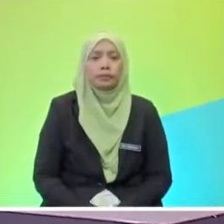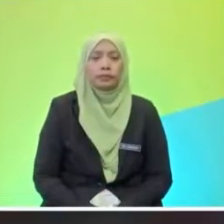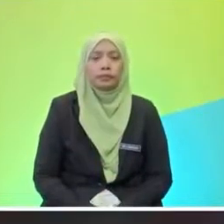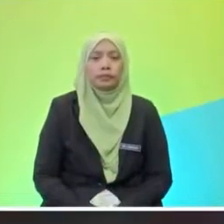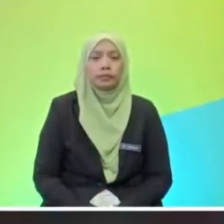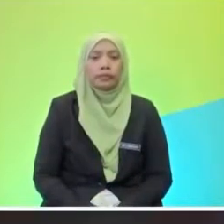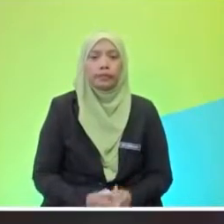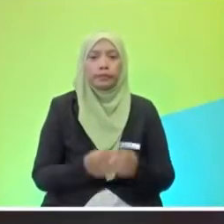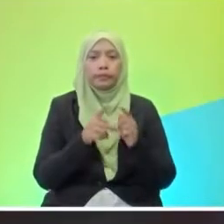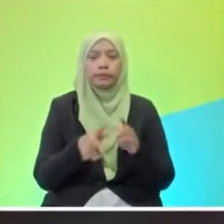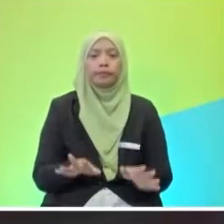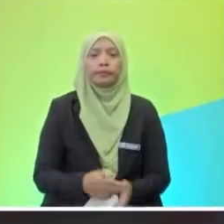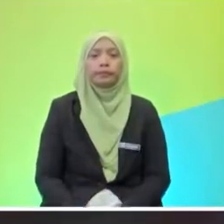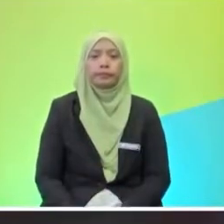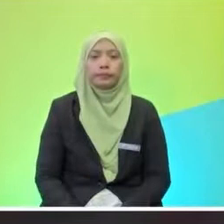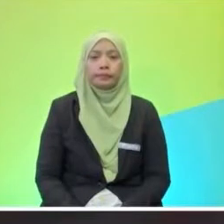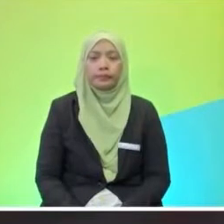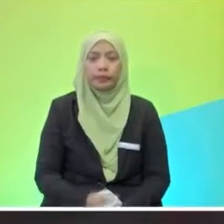pena oke